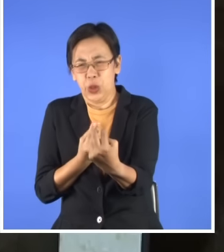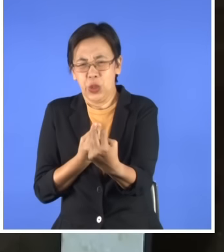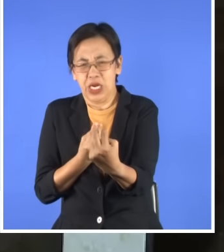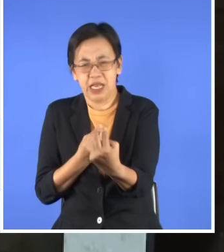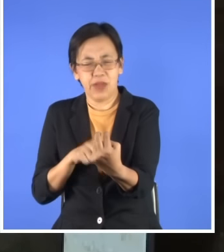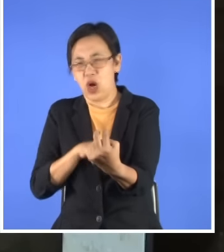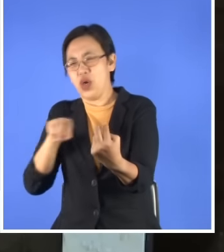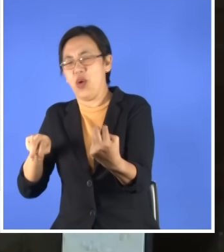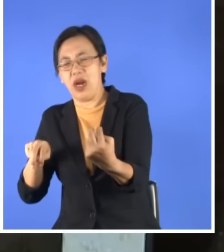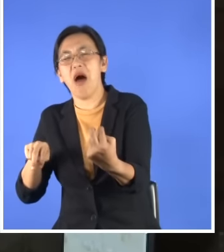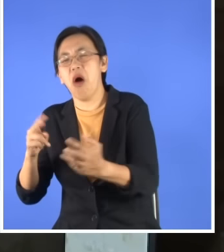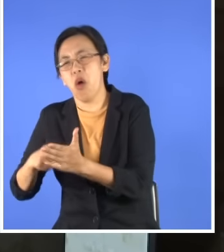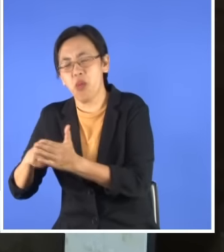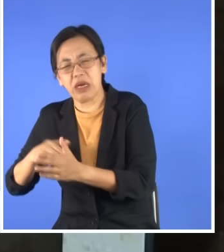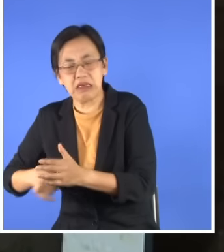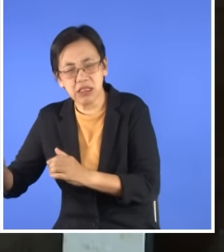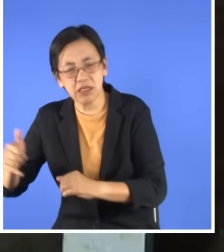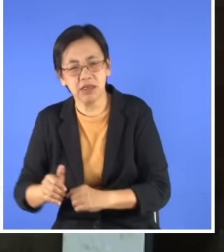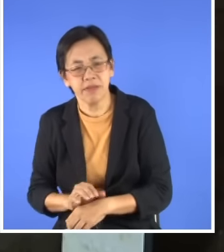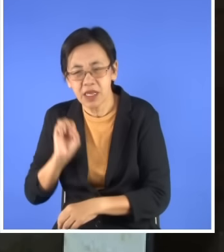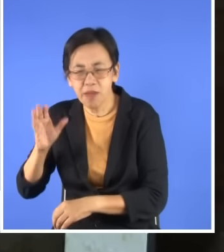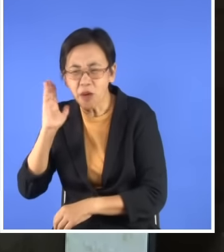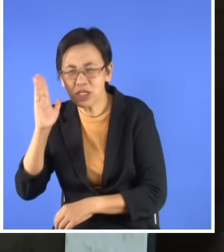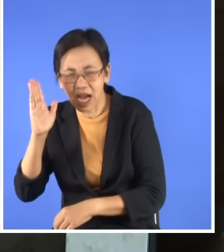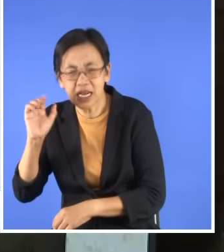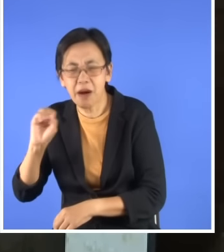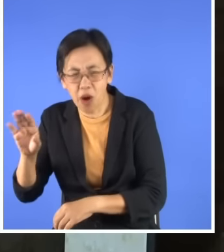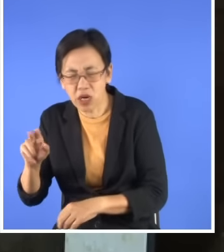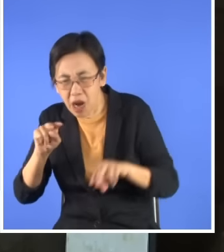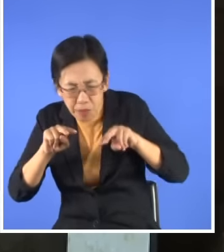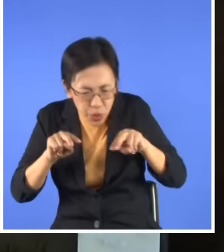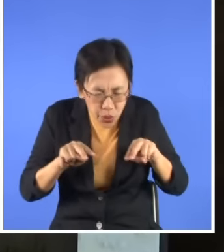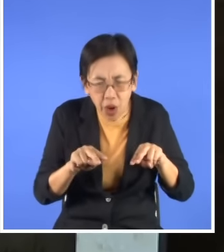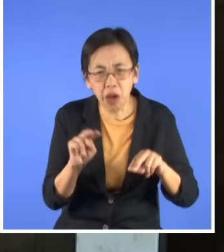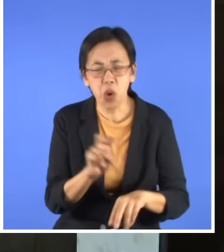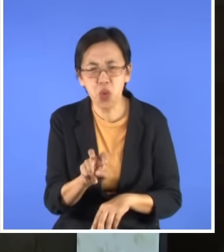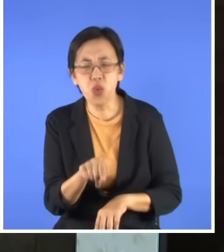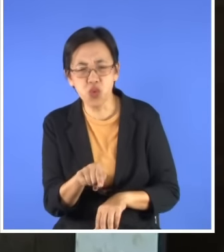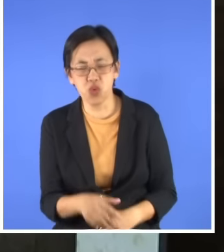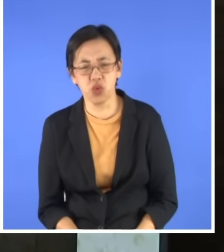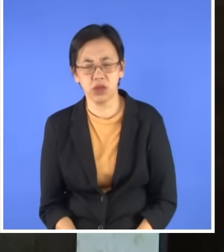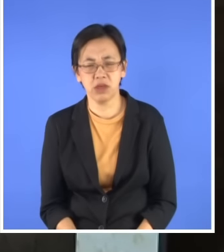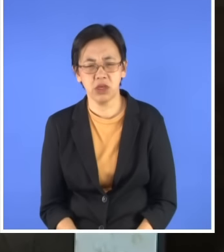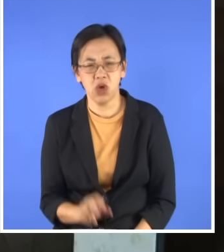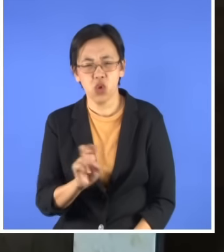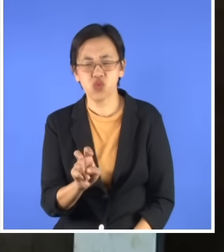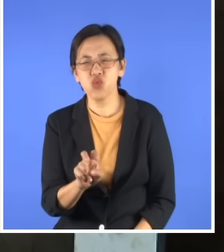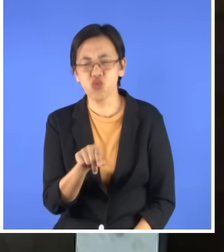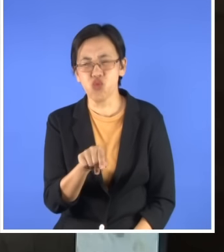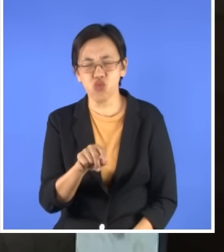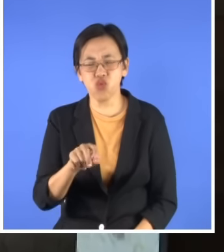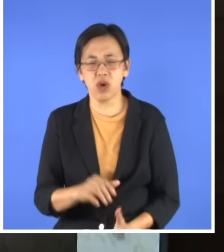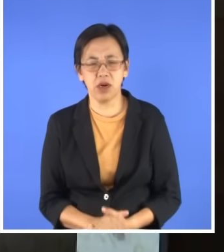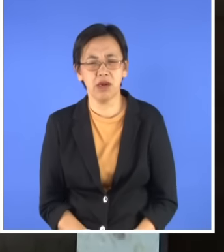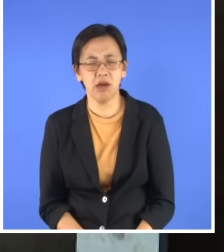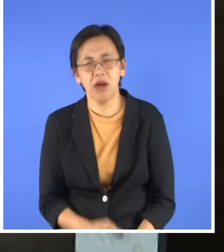ดวิ่งออกมานะคะแล้วก็ได้บอกพี่ผู้ชายนะคะให้เข้าไปดูนะกดเบา สงสารนะสงสาร